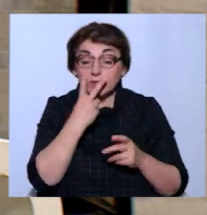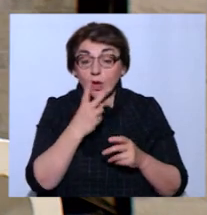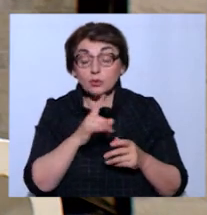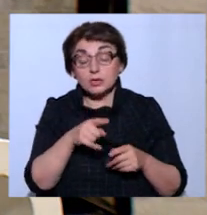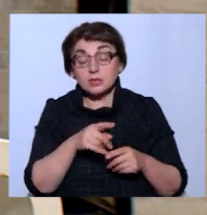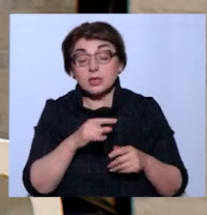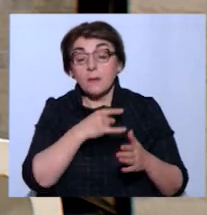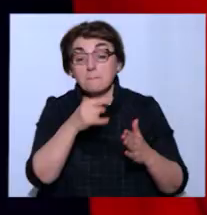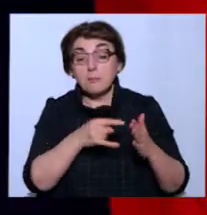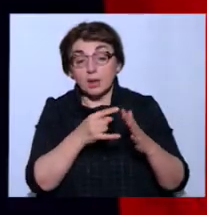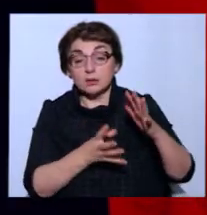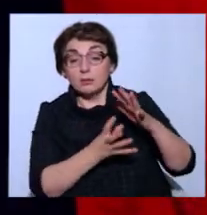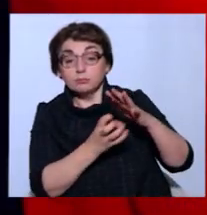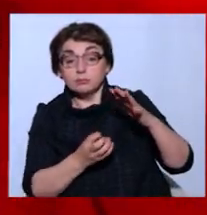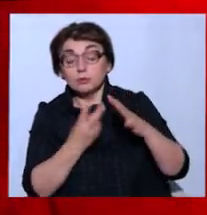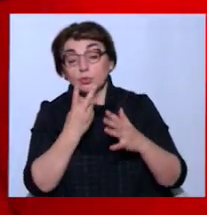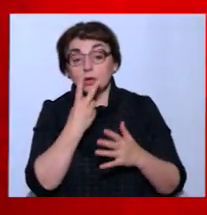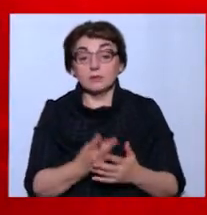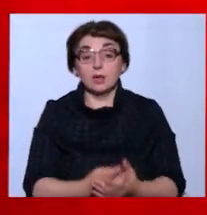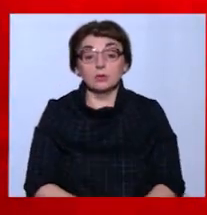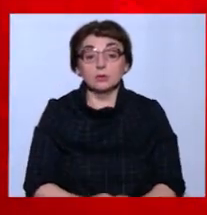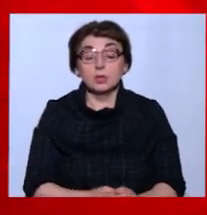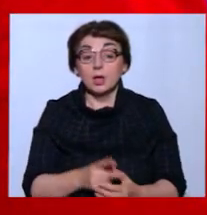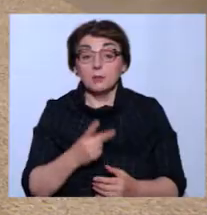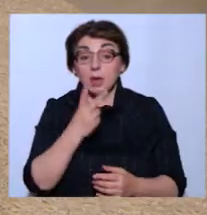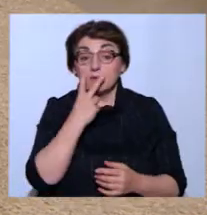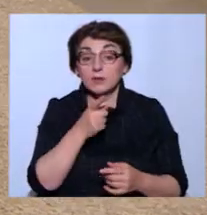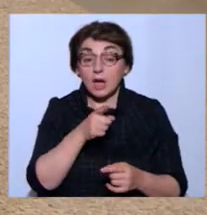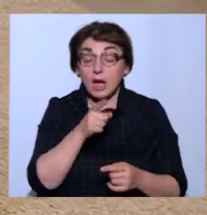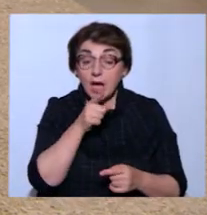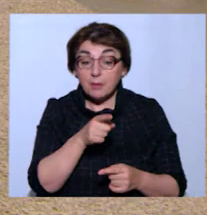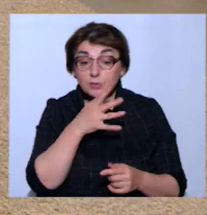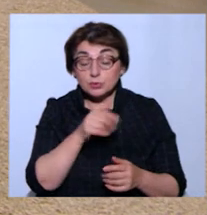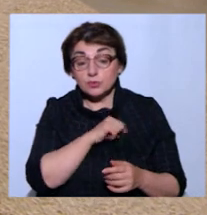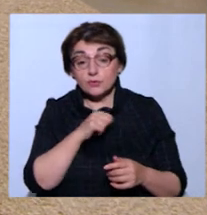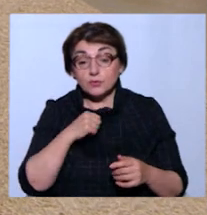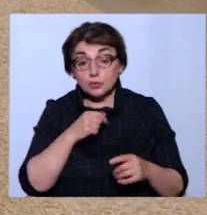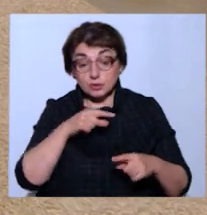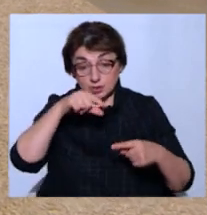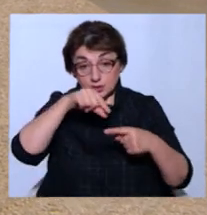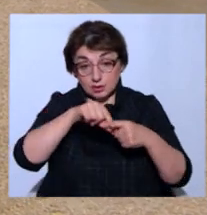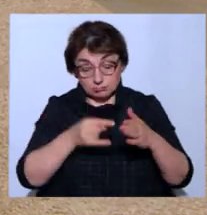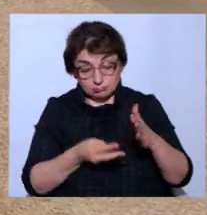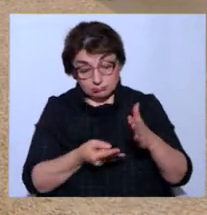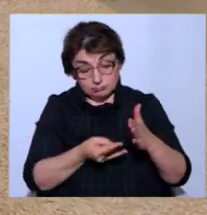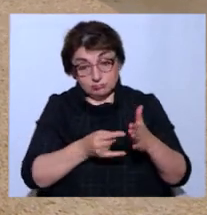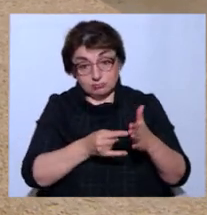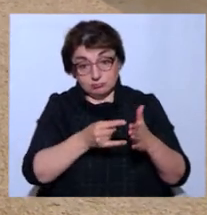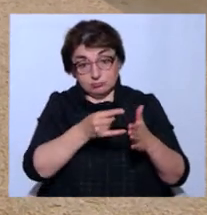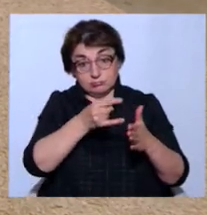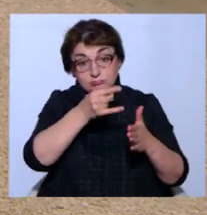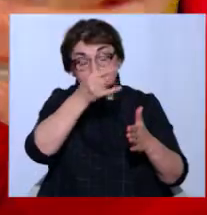არა მაგნიტი ამ რკინის სარჭებს. და მე ამას დავადგენ იმით, ამოცოცდება თუ არა, მოახერხებს თუ არა ეს რკინის მაგნიტი,